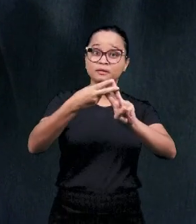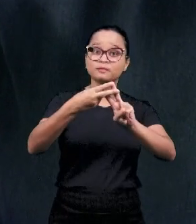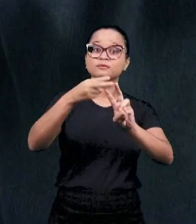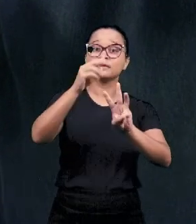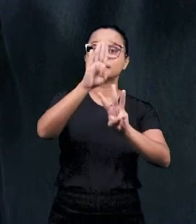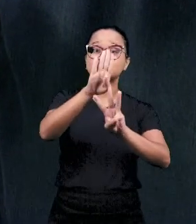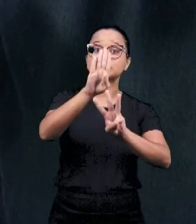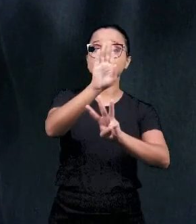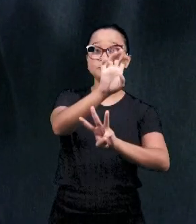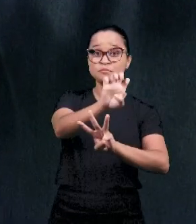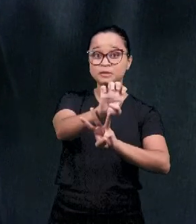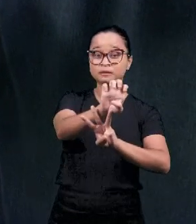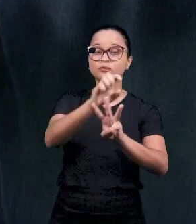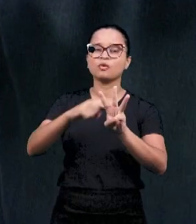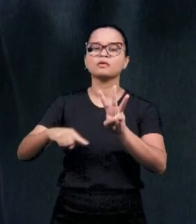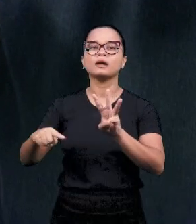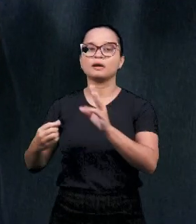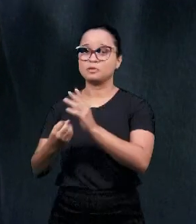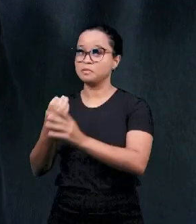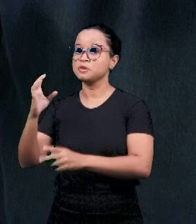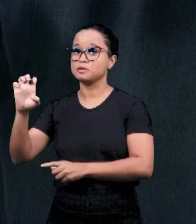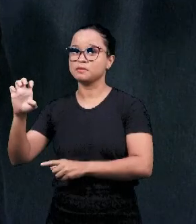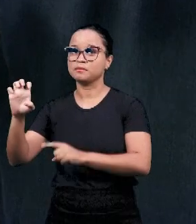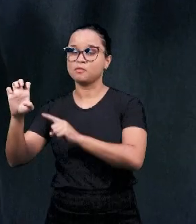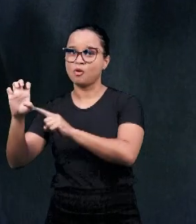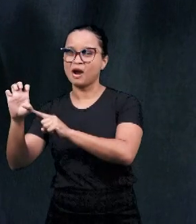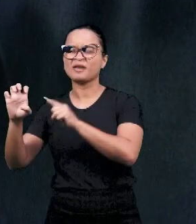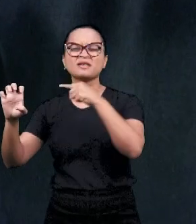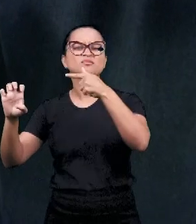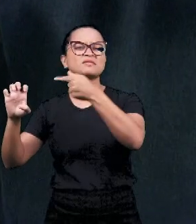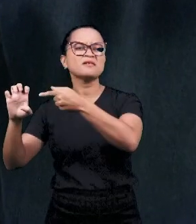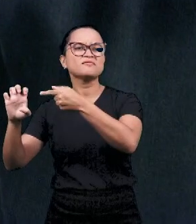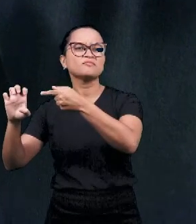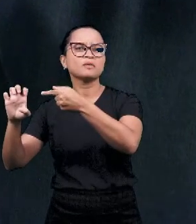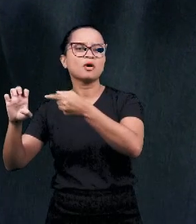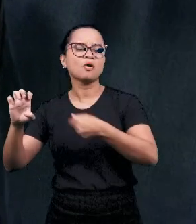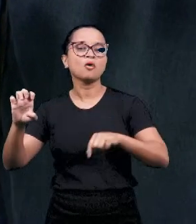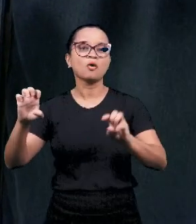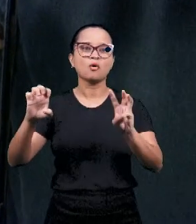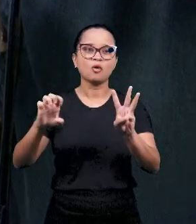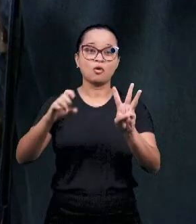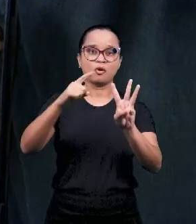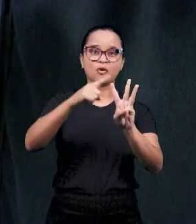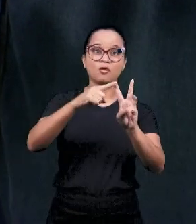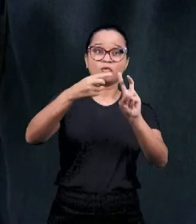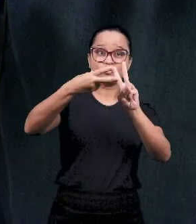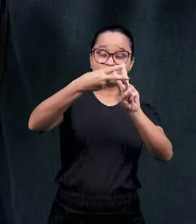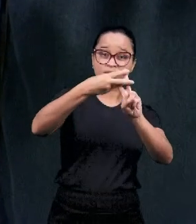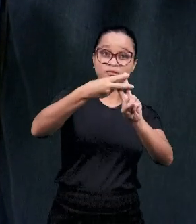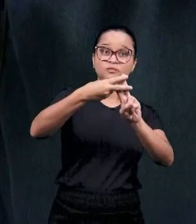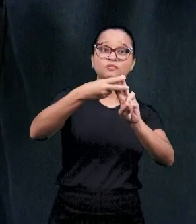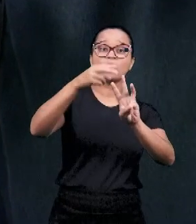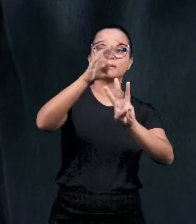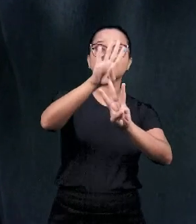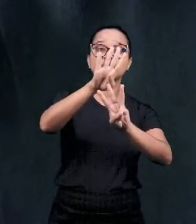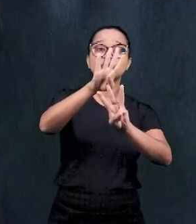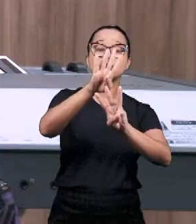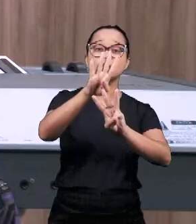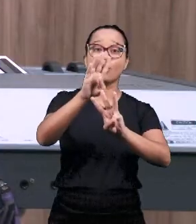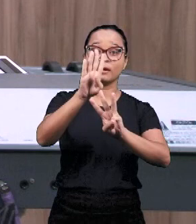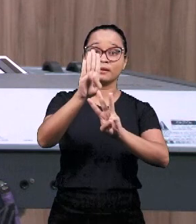E Sol sustenido si Ré é sétima, Mi maior com